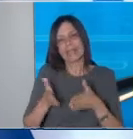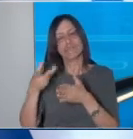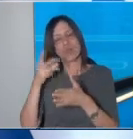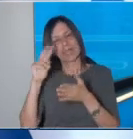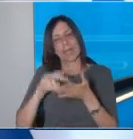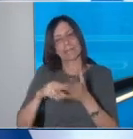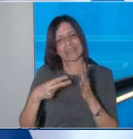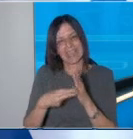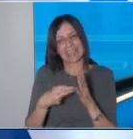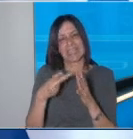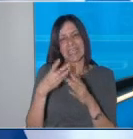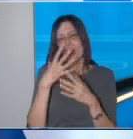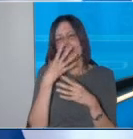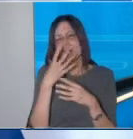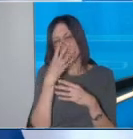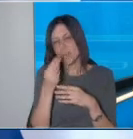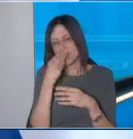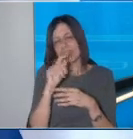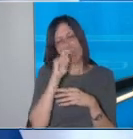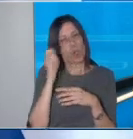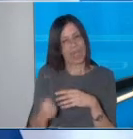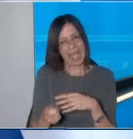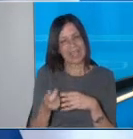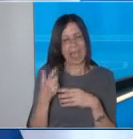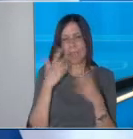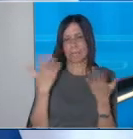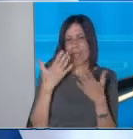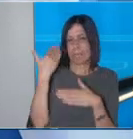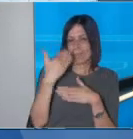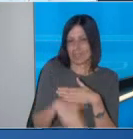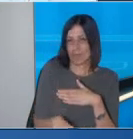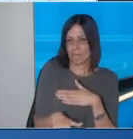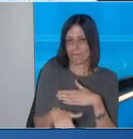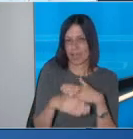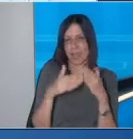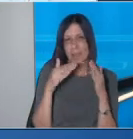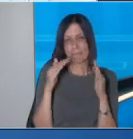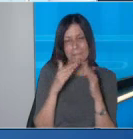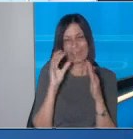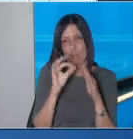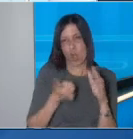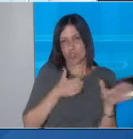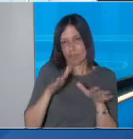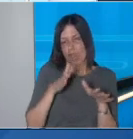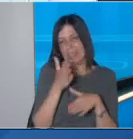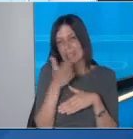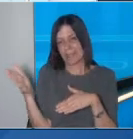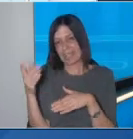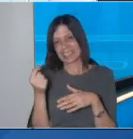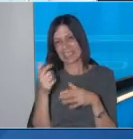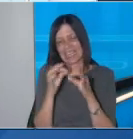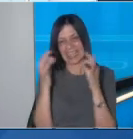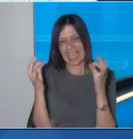מדיני, פוטין, אוקראינה, דברים כאלה. מה שקרה בסופו של דבר זה שהבית של ראש הממשלה, ימינה, קצת